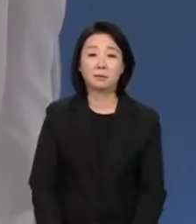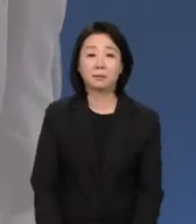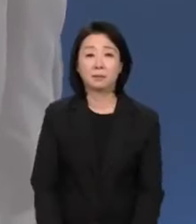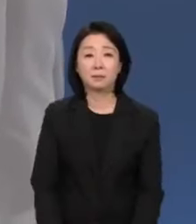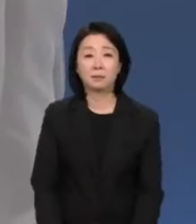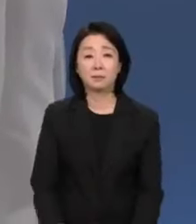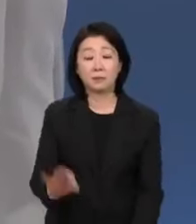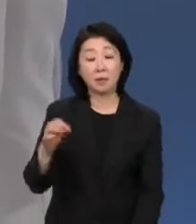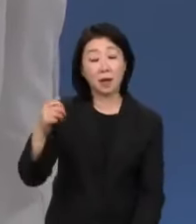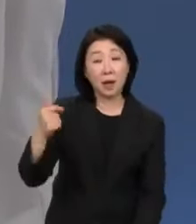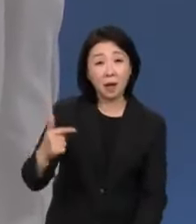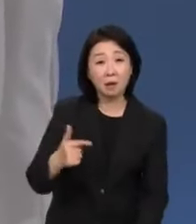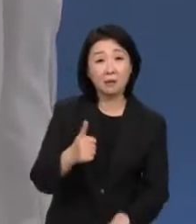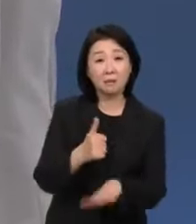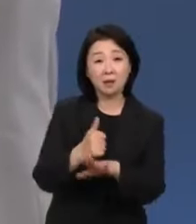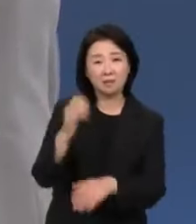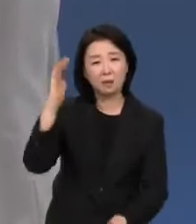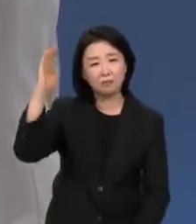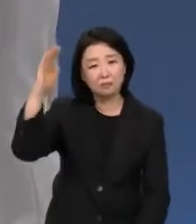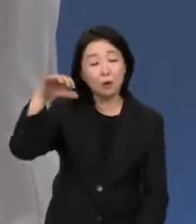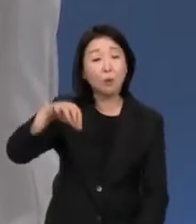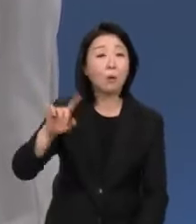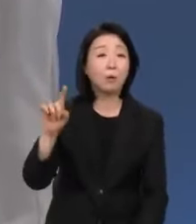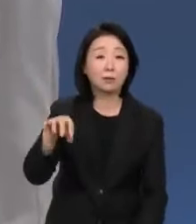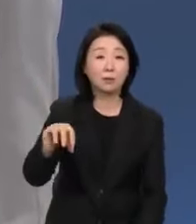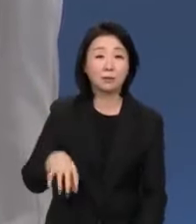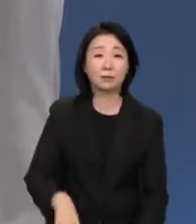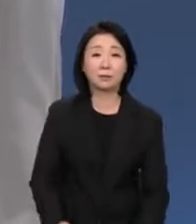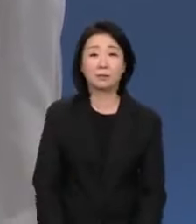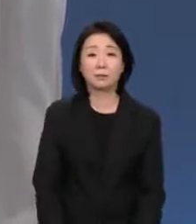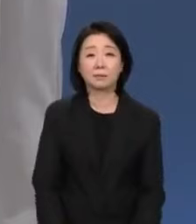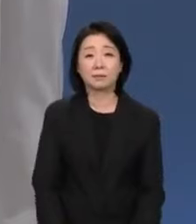네, 한동훈 위원장의 마지막 유세지는 어디입니까?